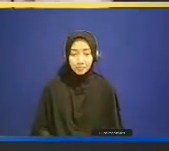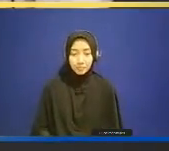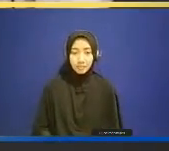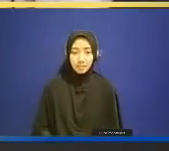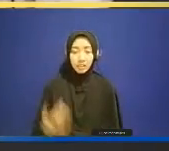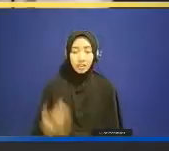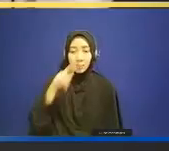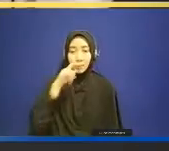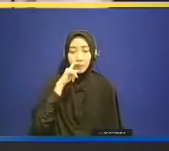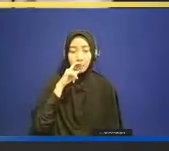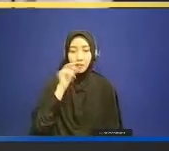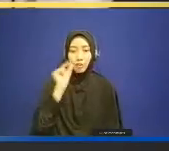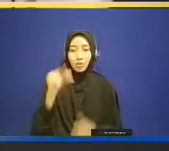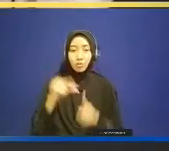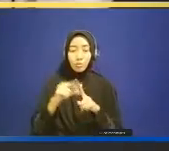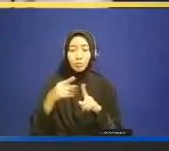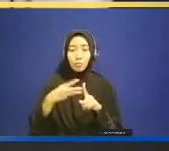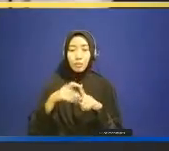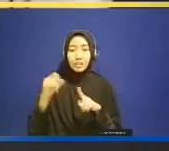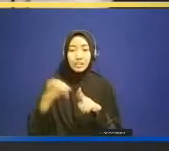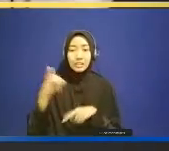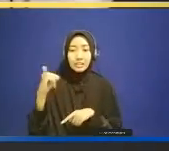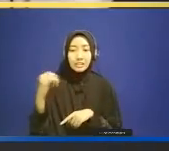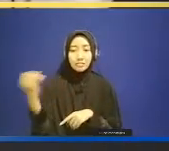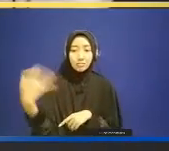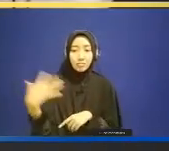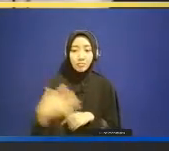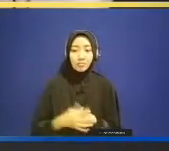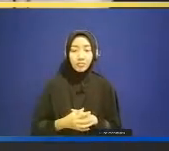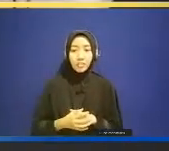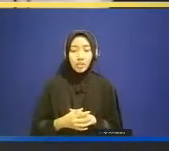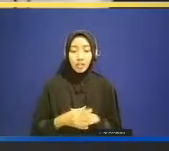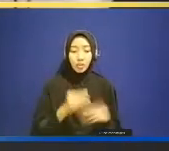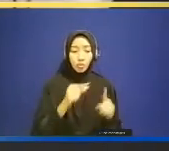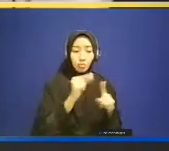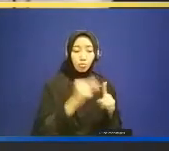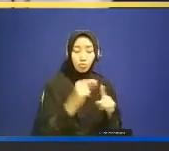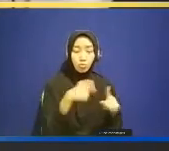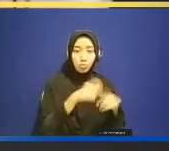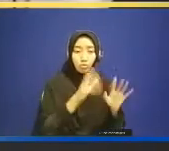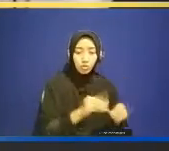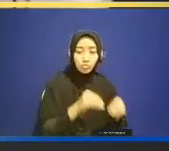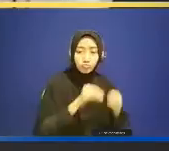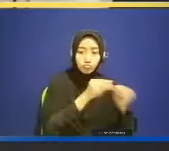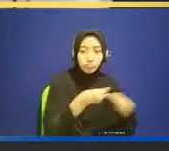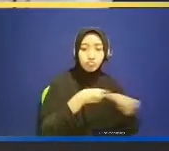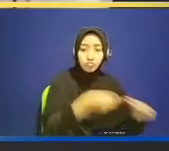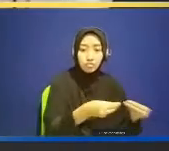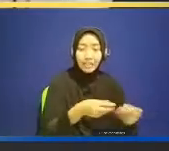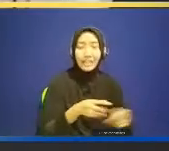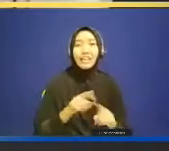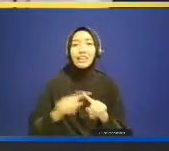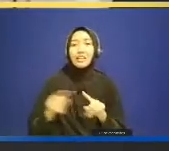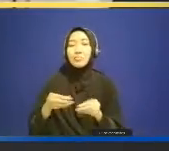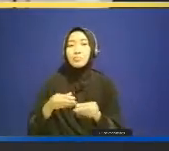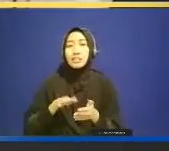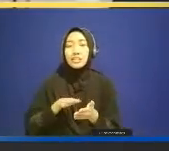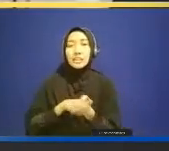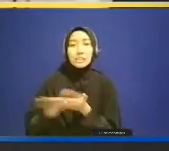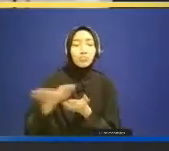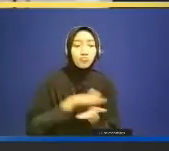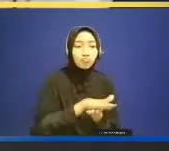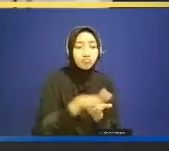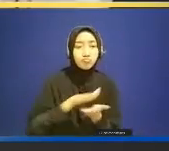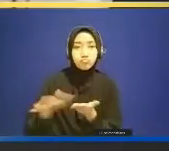supply chain yang tadi dibilang Eka gitu jadi masalahnya Nggak cuman sibuk aja tapi juga benerin dong secara logistiknya gitu loh biar bisa lebih